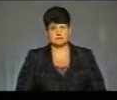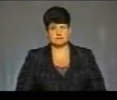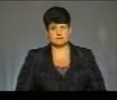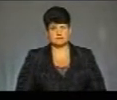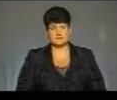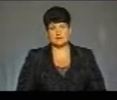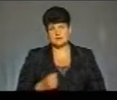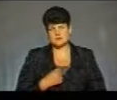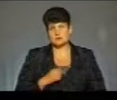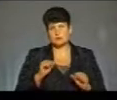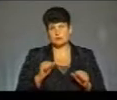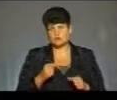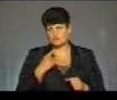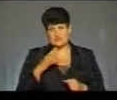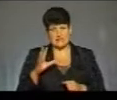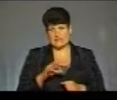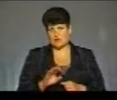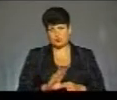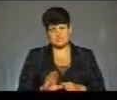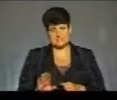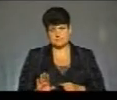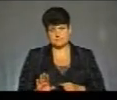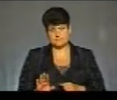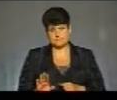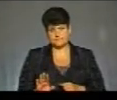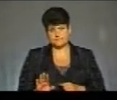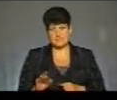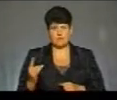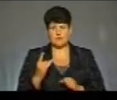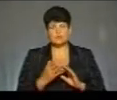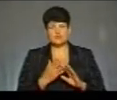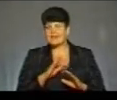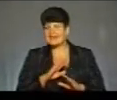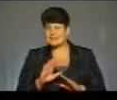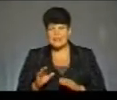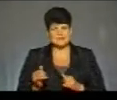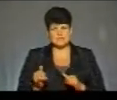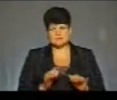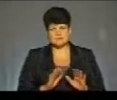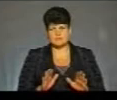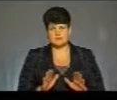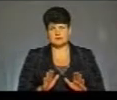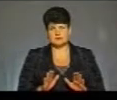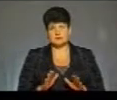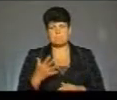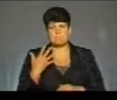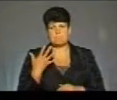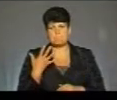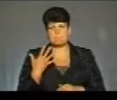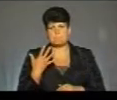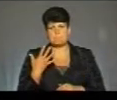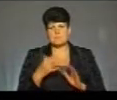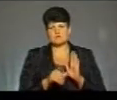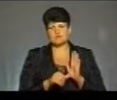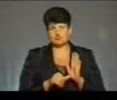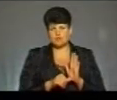На жаль, можу говорити, що не усі. В першу чергу не забезпечені повністю підручниками